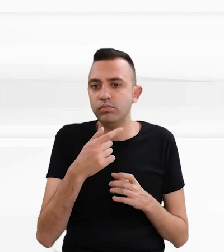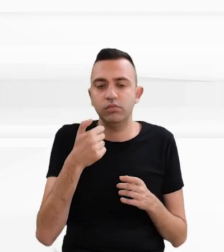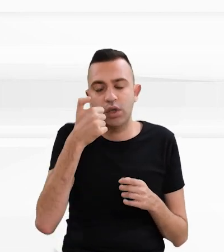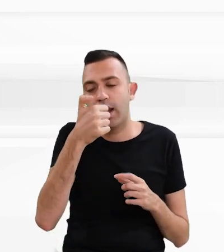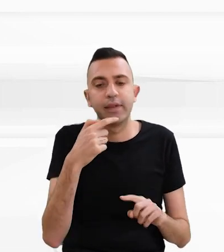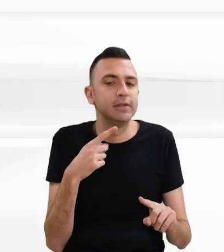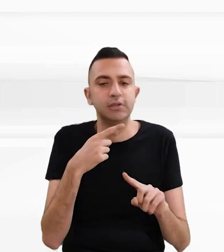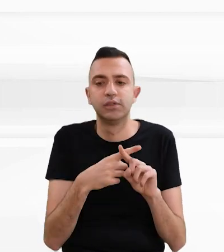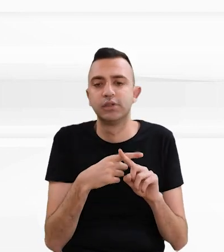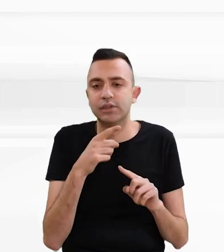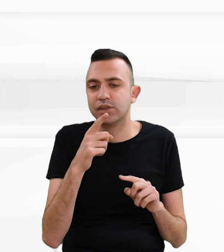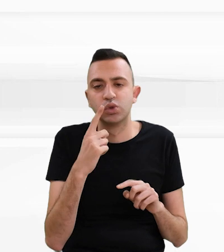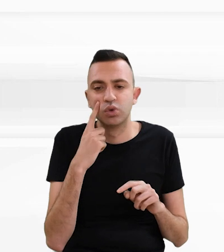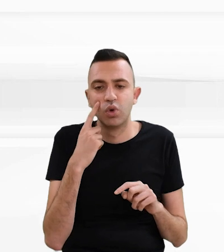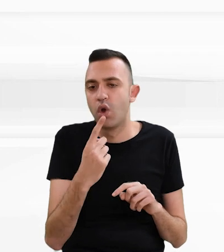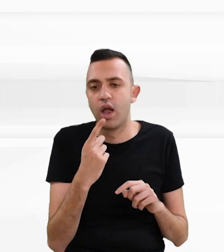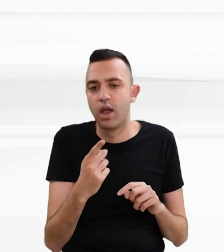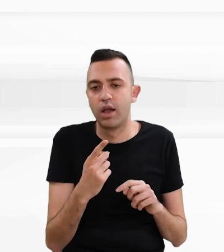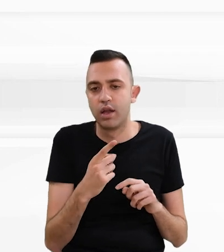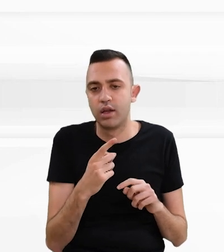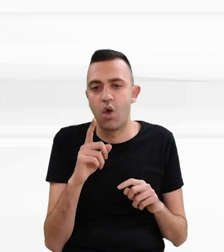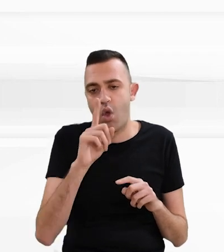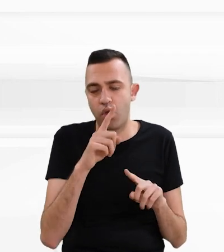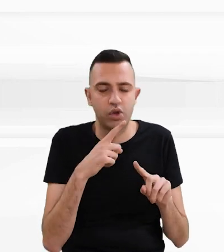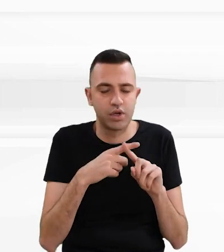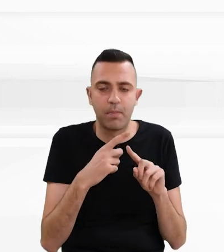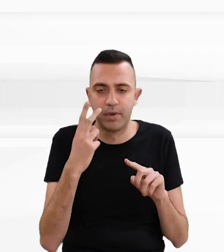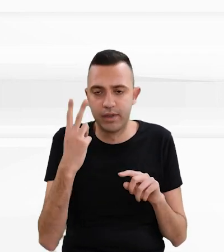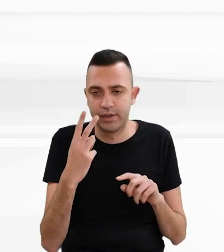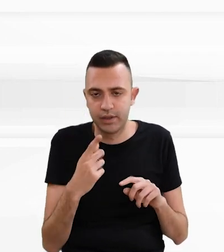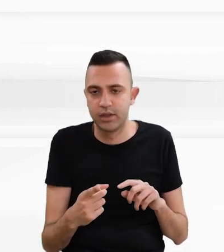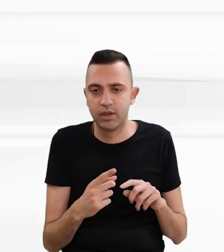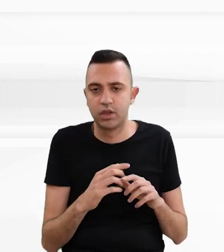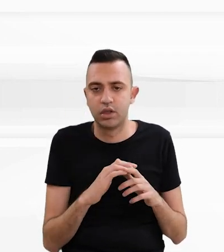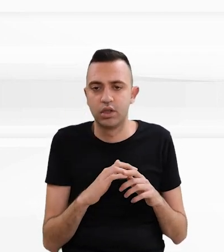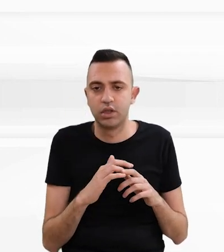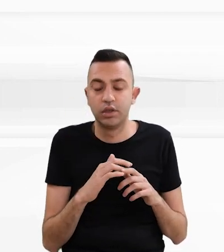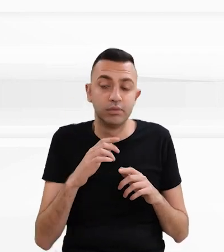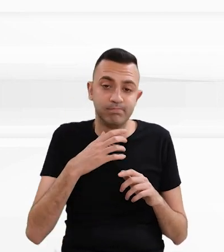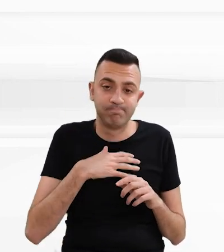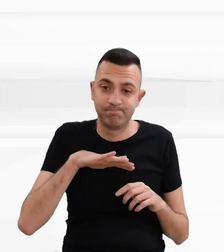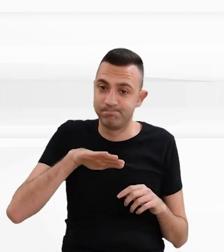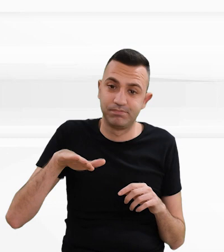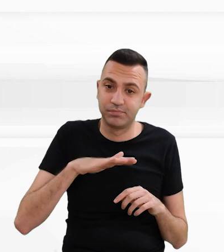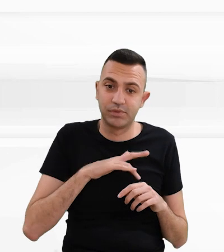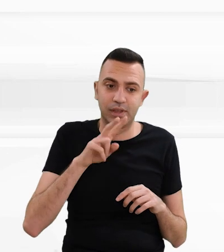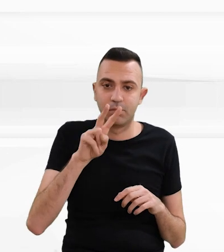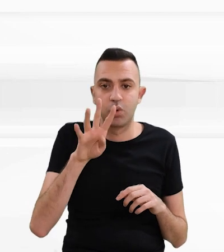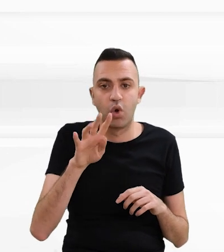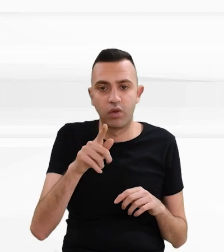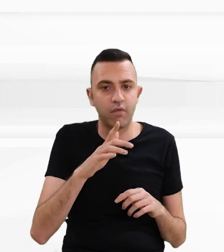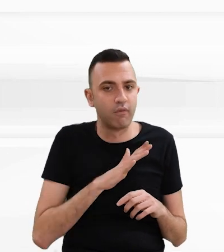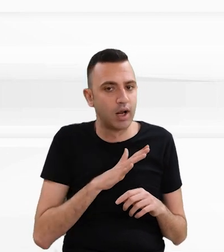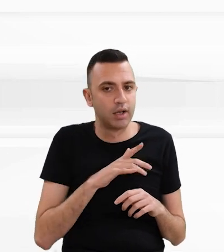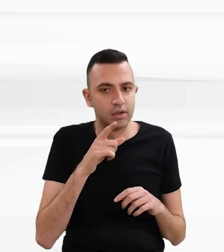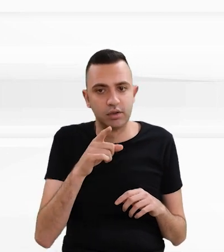ilksin yanında bir de 20 yazdık 10 10 çarpı 2'den sonra Şuradaki kanalımız var burada 24 olarak